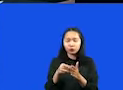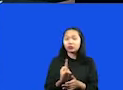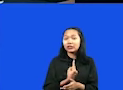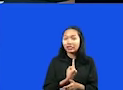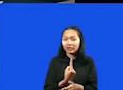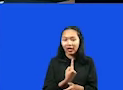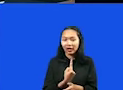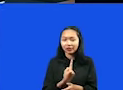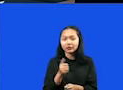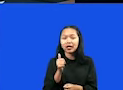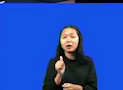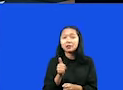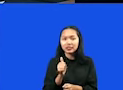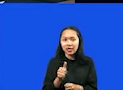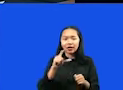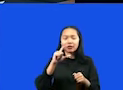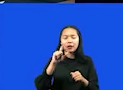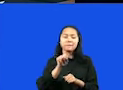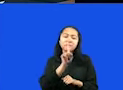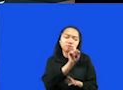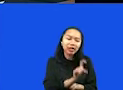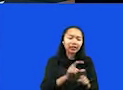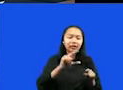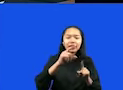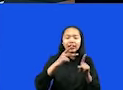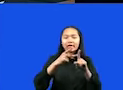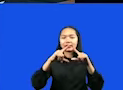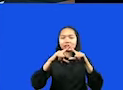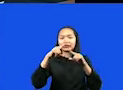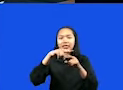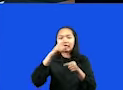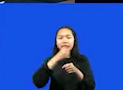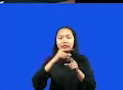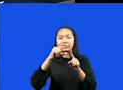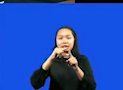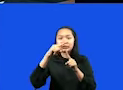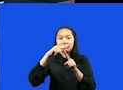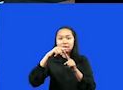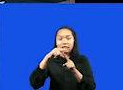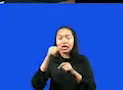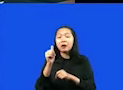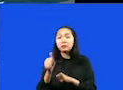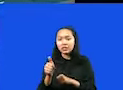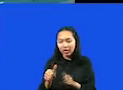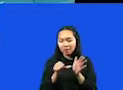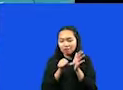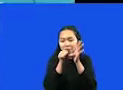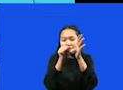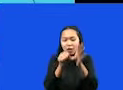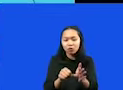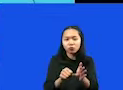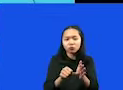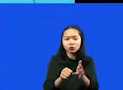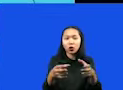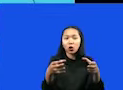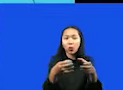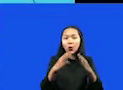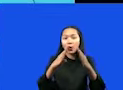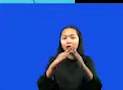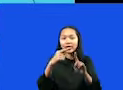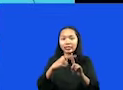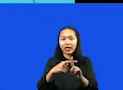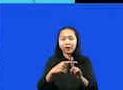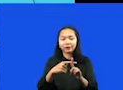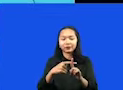ide juga untuk pastoral ketika melakukan pembuatan konten atau konent planning eh ternyata